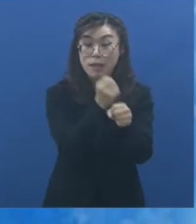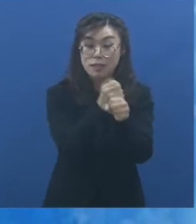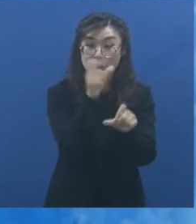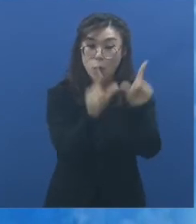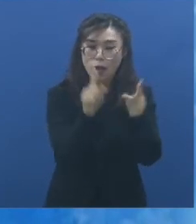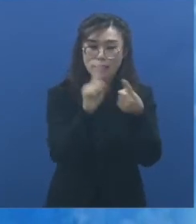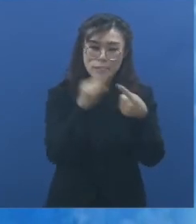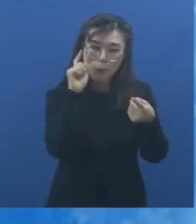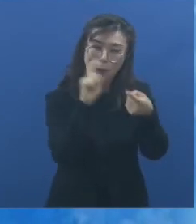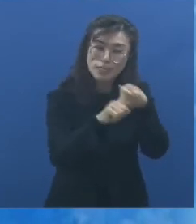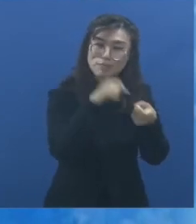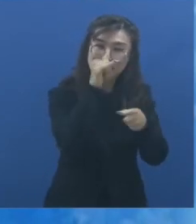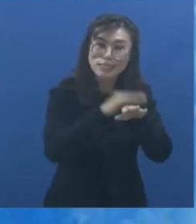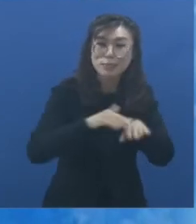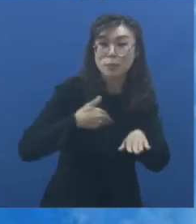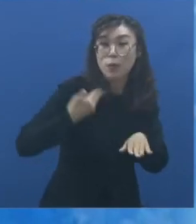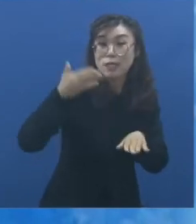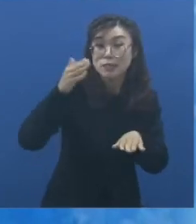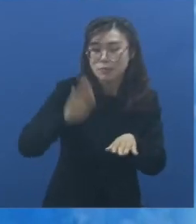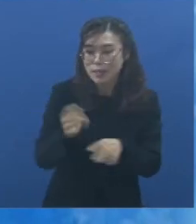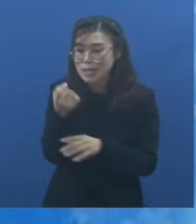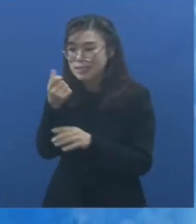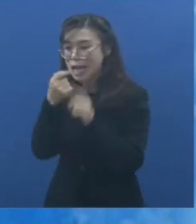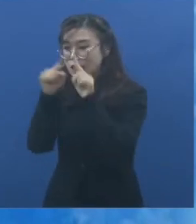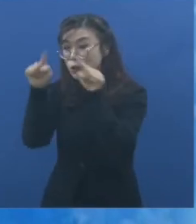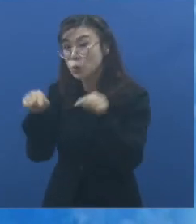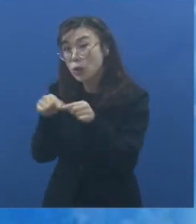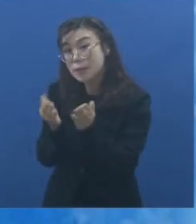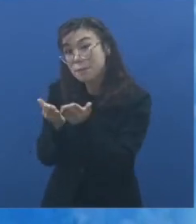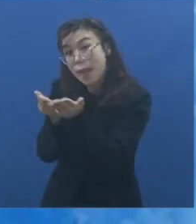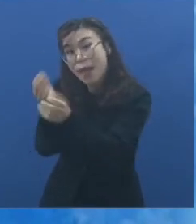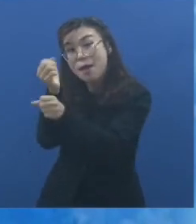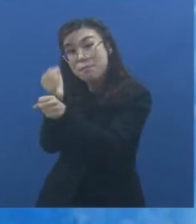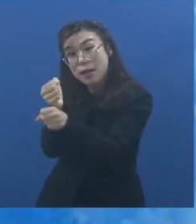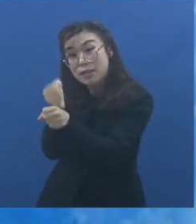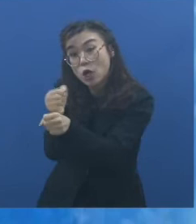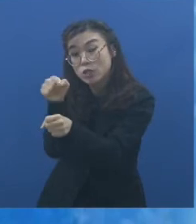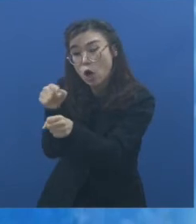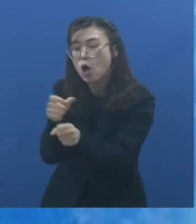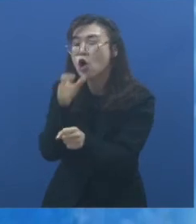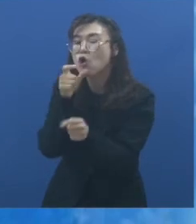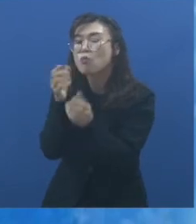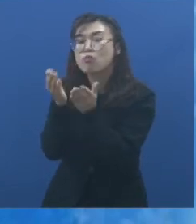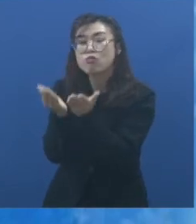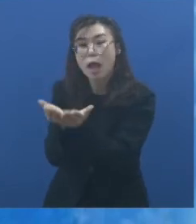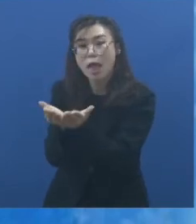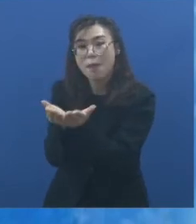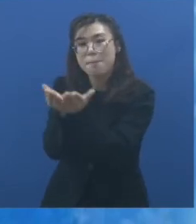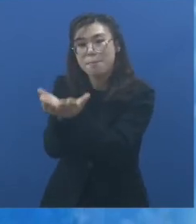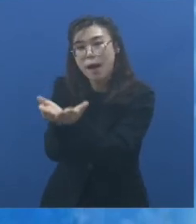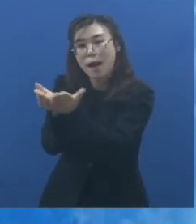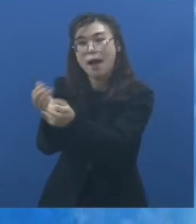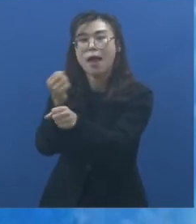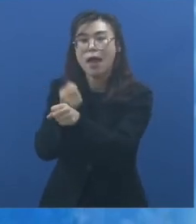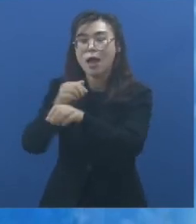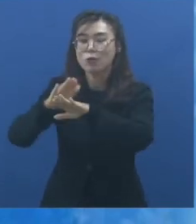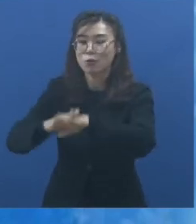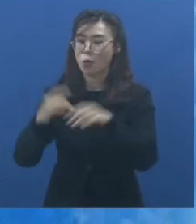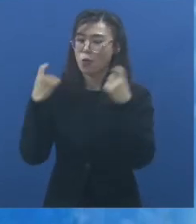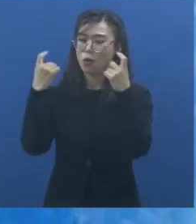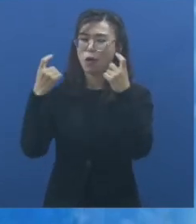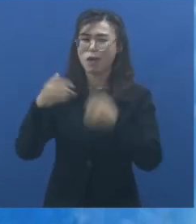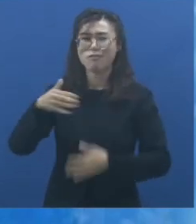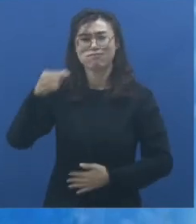조그만 종이 배 하나 만들어서 물에 띄어 놓고 이제 우리 그 아 여행을 지금 못가지만 이제 마음만이라도